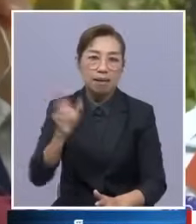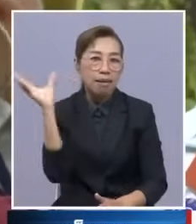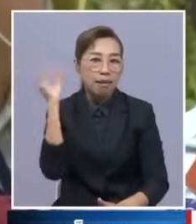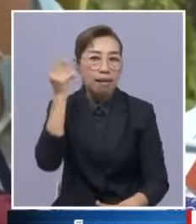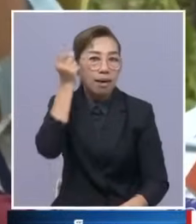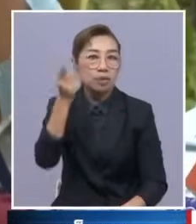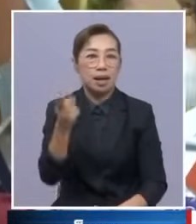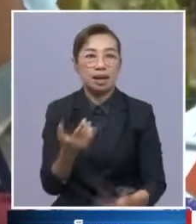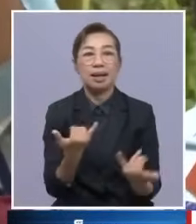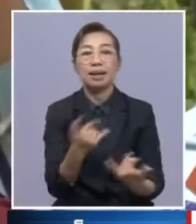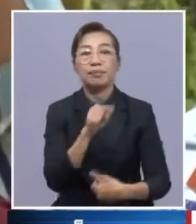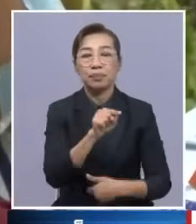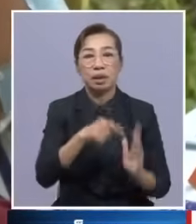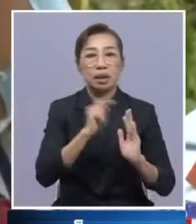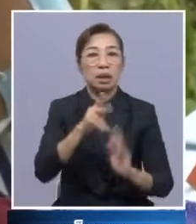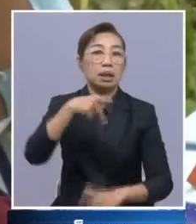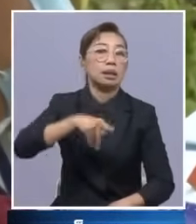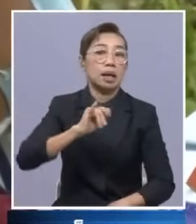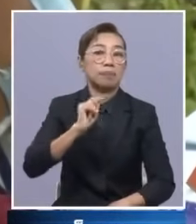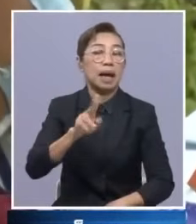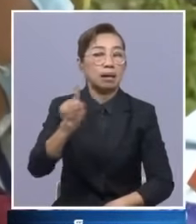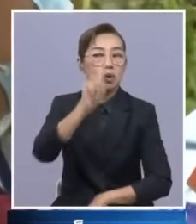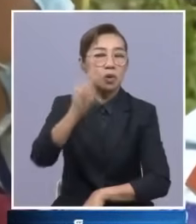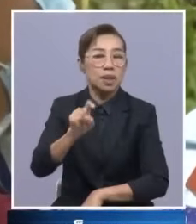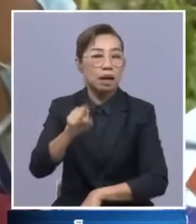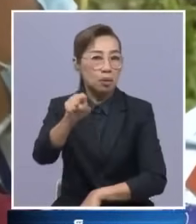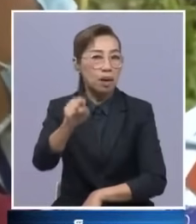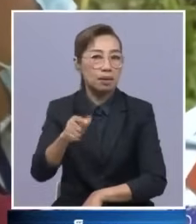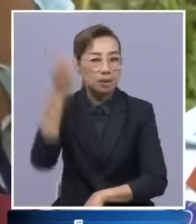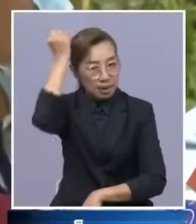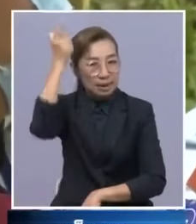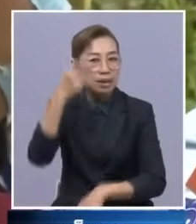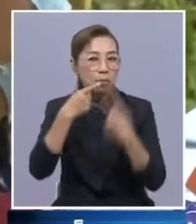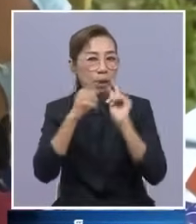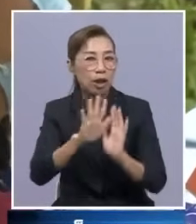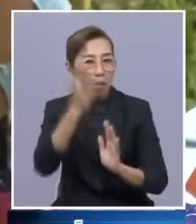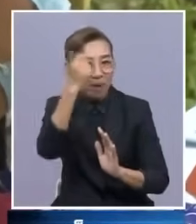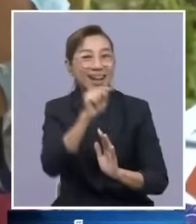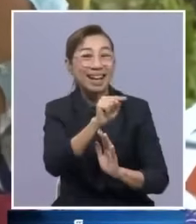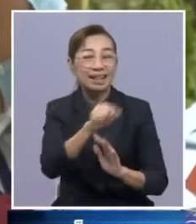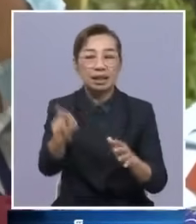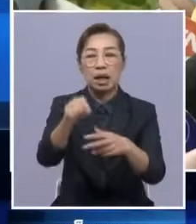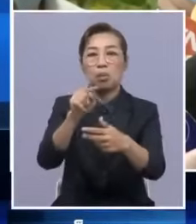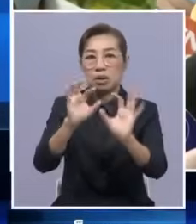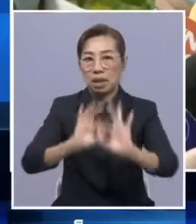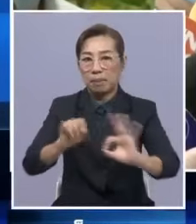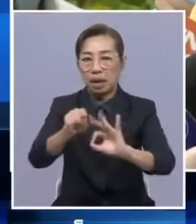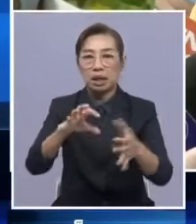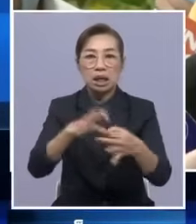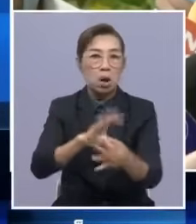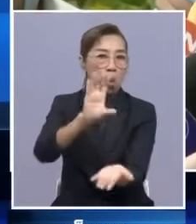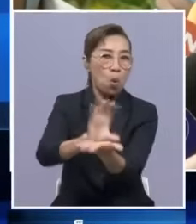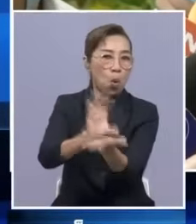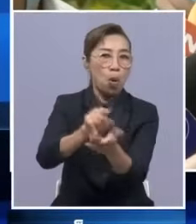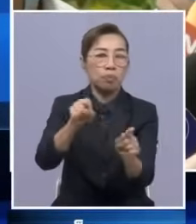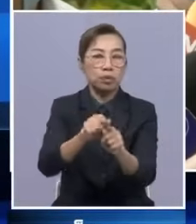นี่ก็เป็นการตั้งข้อสังเกตของคุณเทพไทยเพราะฉะนั้นคุณอุ๊งอิ๊งจะมี2เรื่องกดดันแหละที่ต้องตอบก็คือเรื่องซอฟต์พาวเวอร์งบประมาณจะยังไ